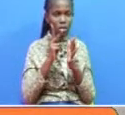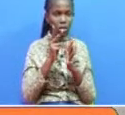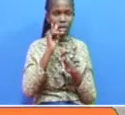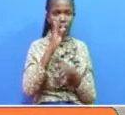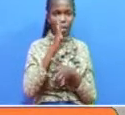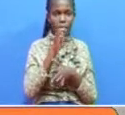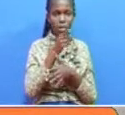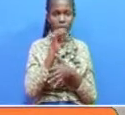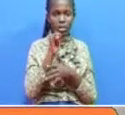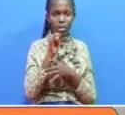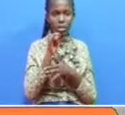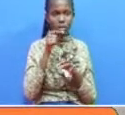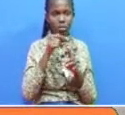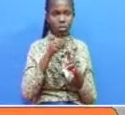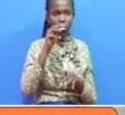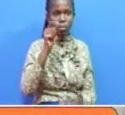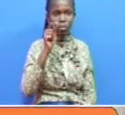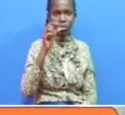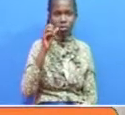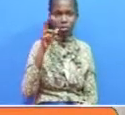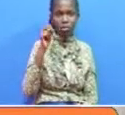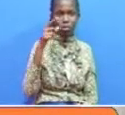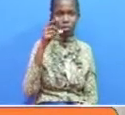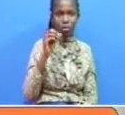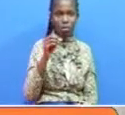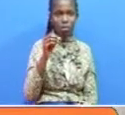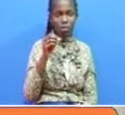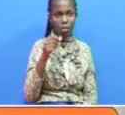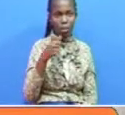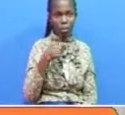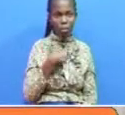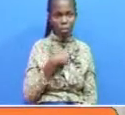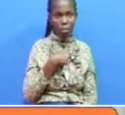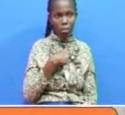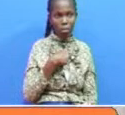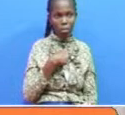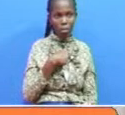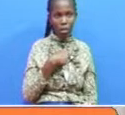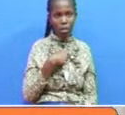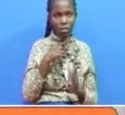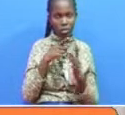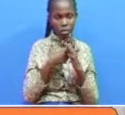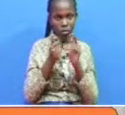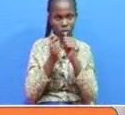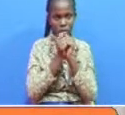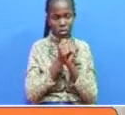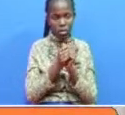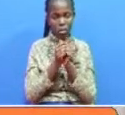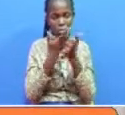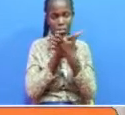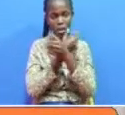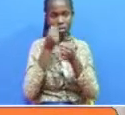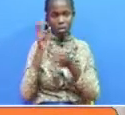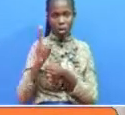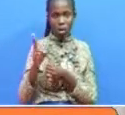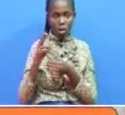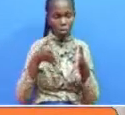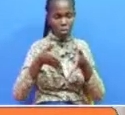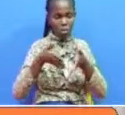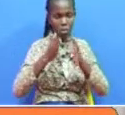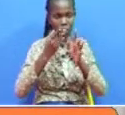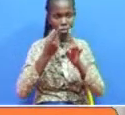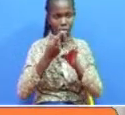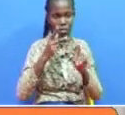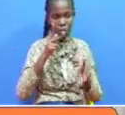Kibwezi mpaka Mtomo mpaka Tsikuru ni mimi tumeanza tukiwa pamoja na Mheshimiwa Rais. Barabara ya